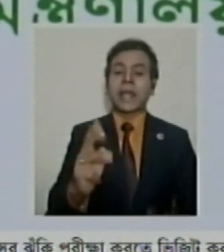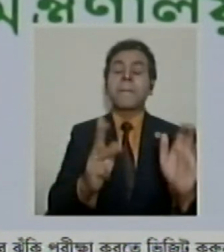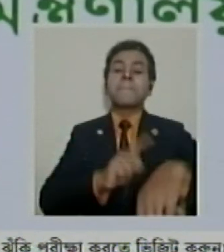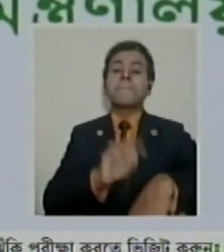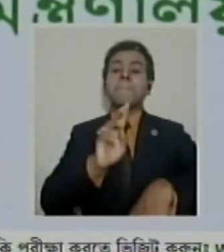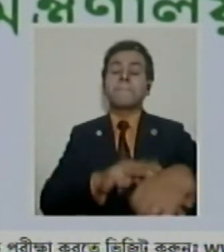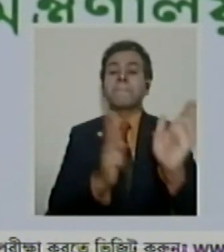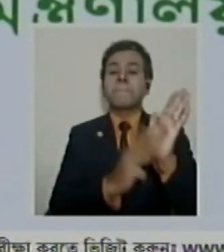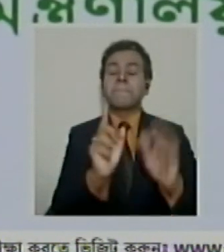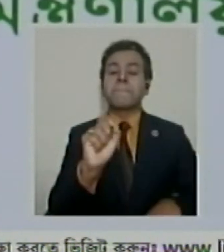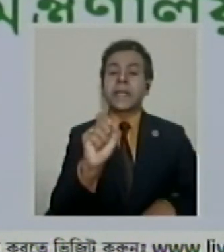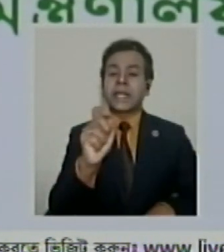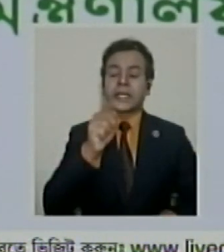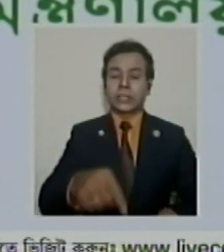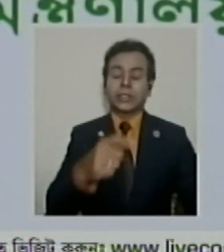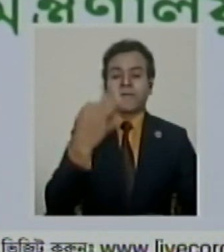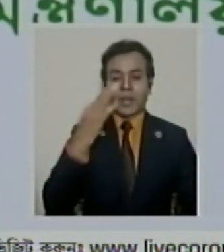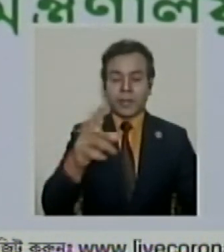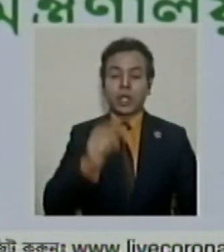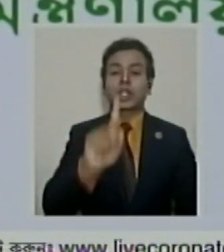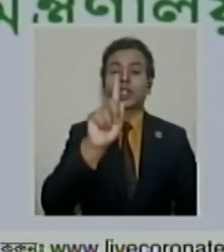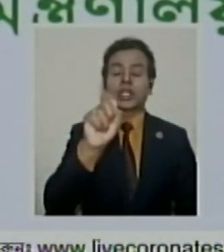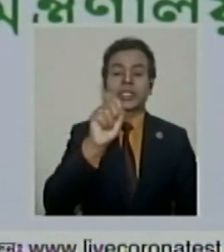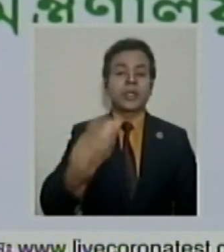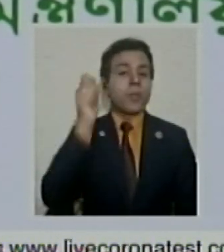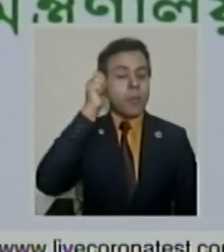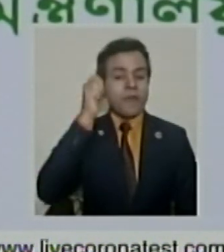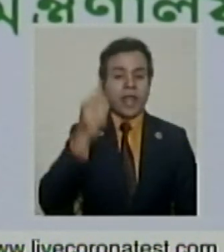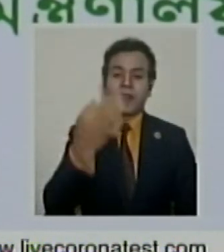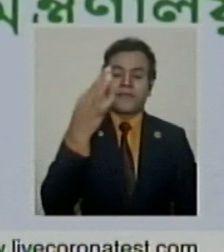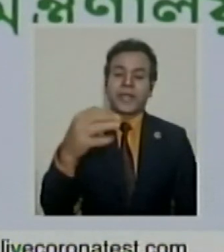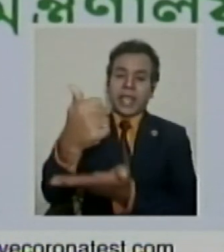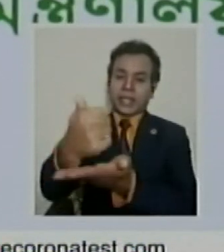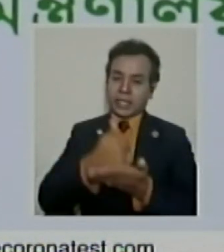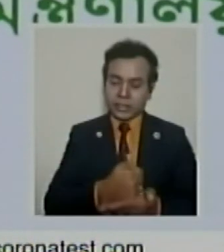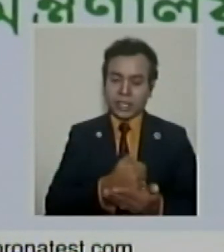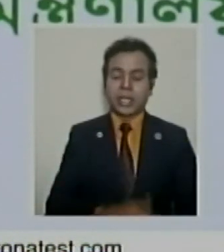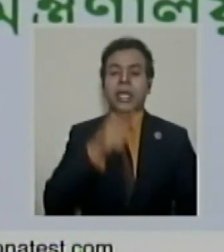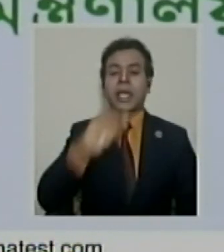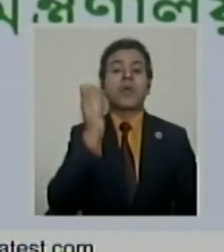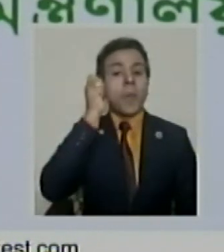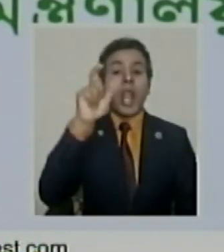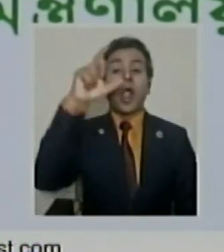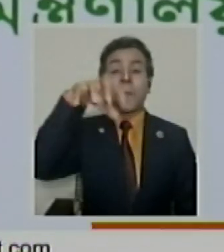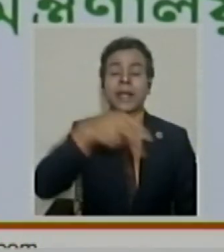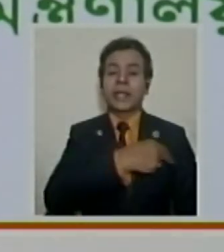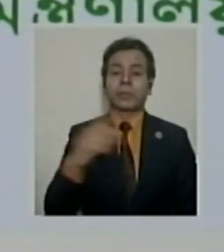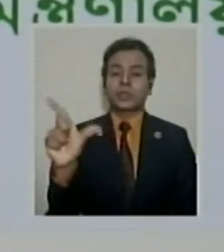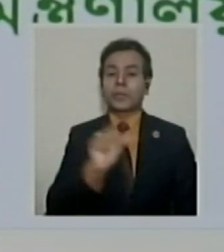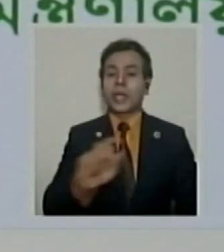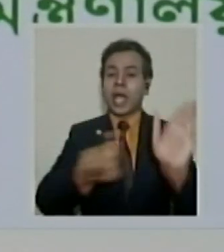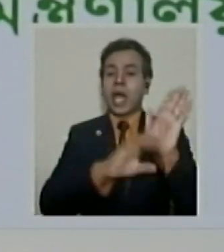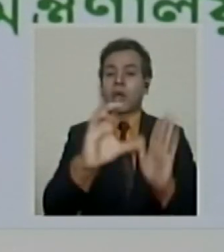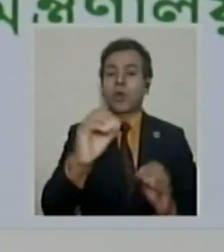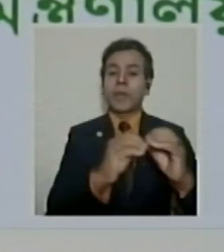কল সুবিধা সহ সিম ও 10টি মোবাইল ফোন প্রদান করেছেন। আমরা অনেক অনেক ধন্যবাদ এবং কৃতজ্ঞতা জানাই রবি